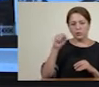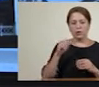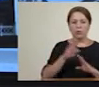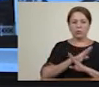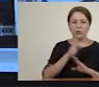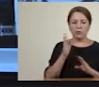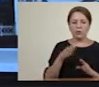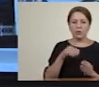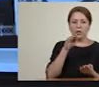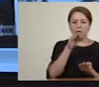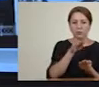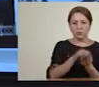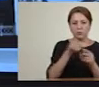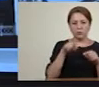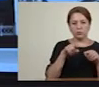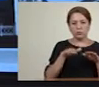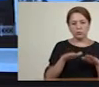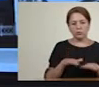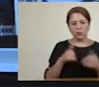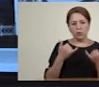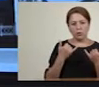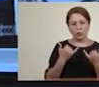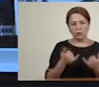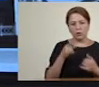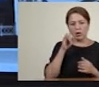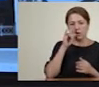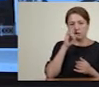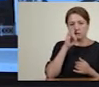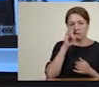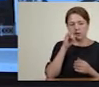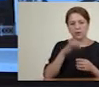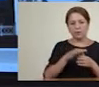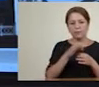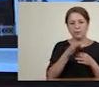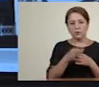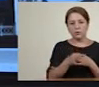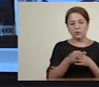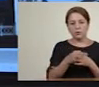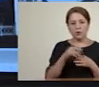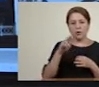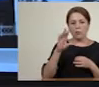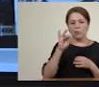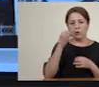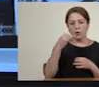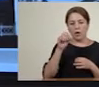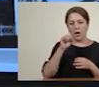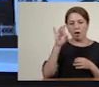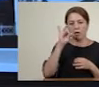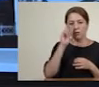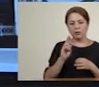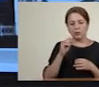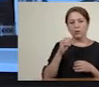Qabri o'sha yerda. Hozirgi Samarqand viloyati Payariq tumani